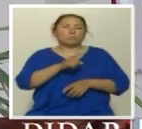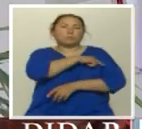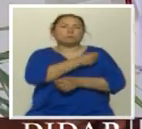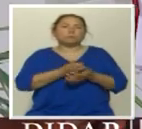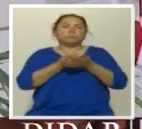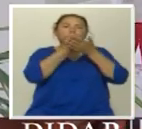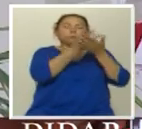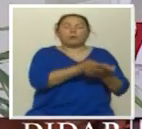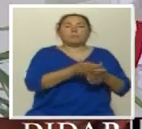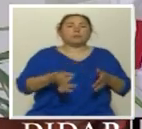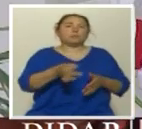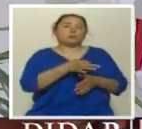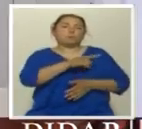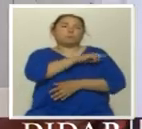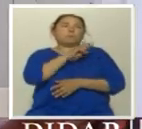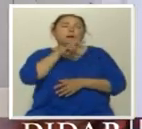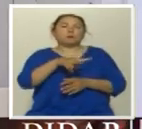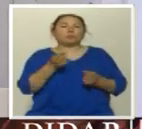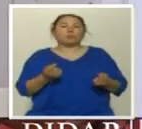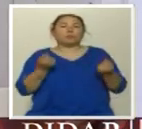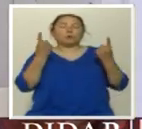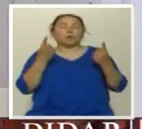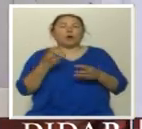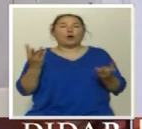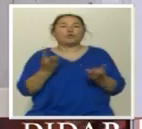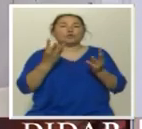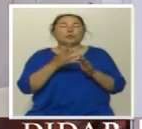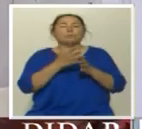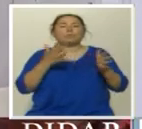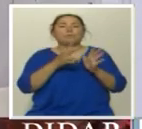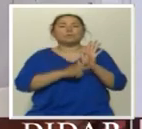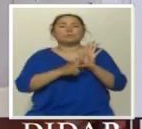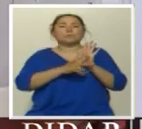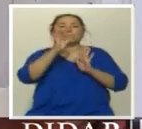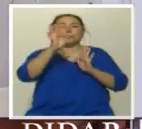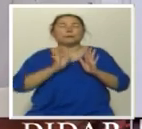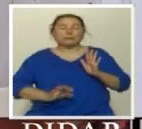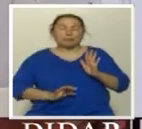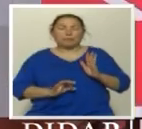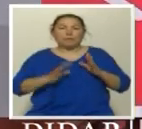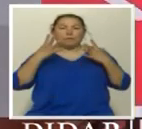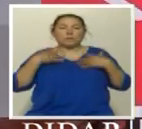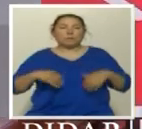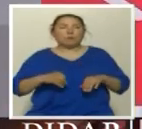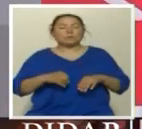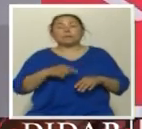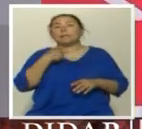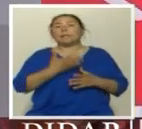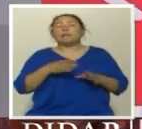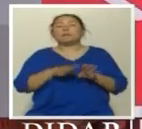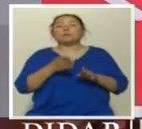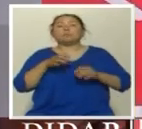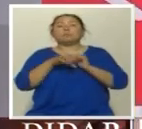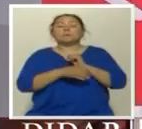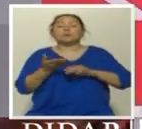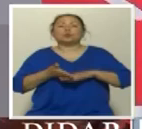в областную больницу в Актау. Мужчины диагностированы ожоги более 80% поверхности тела. После нескольких тяжелых операций,